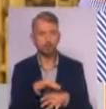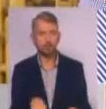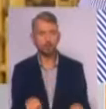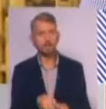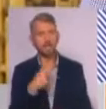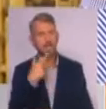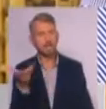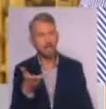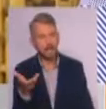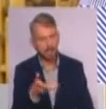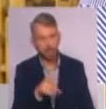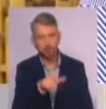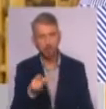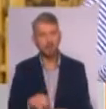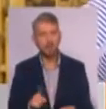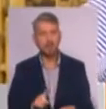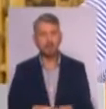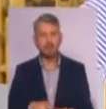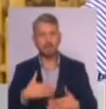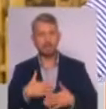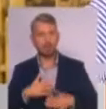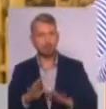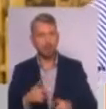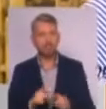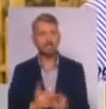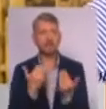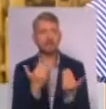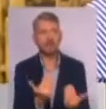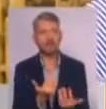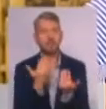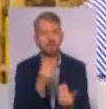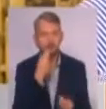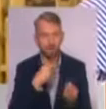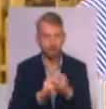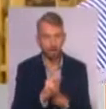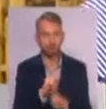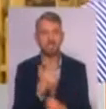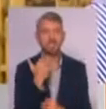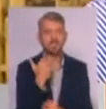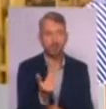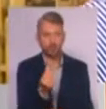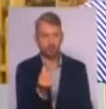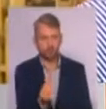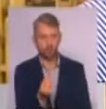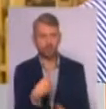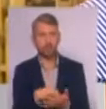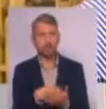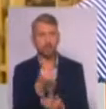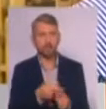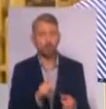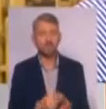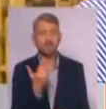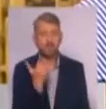лекції з людьми, що це не моє, це ваше, це вам покращення з ваших же коштів, бюджетні кошти, це